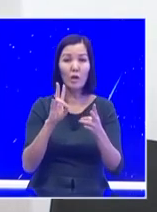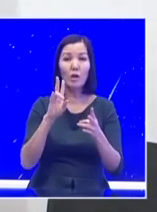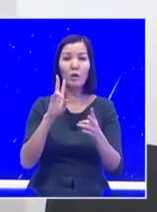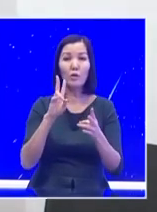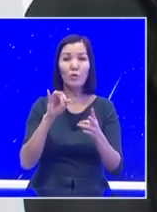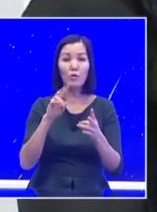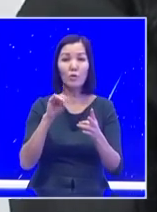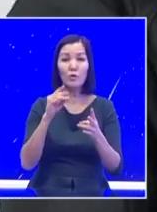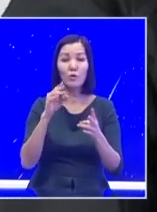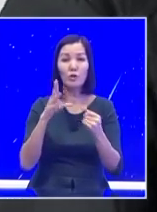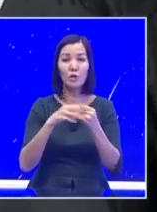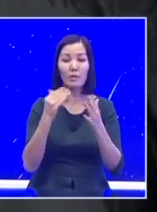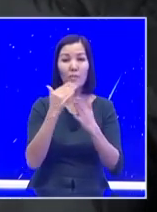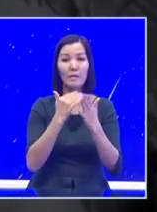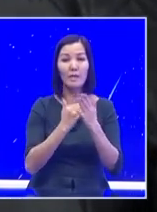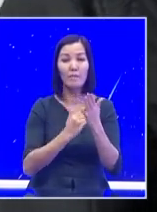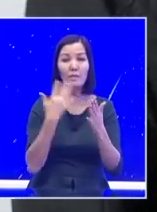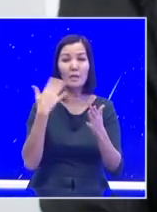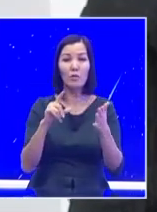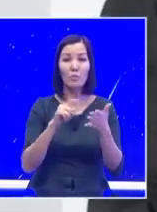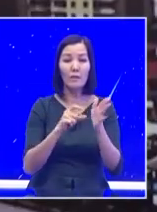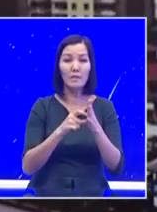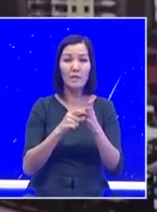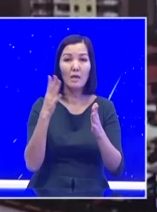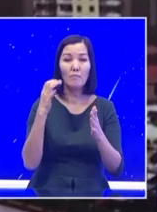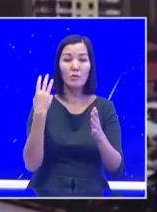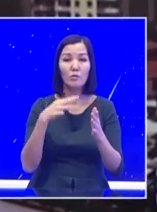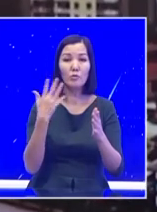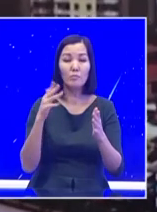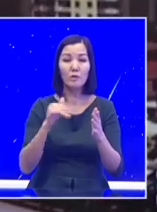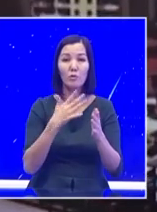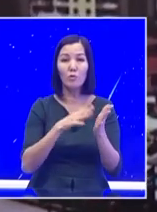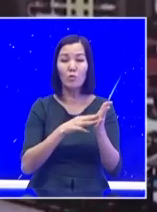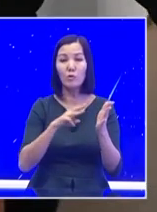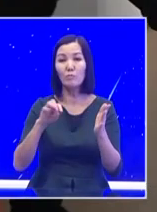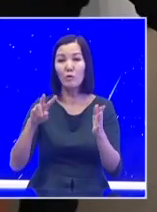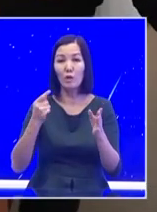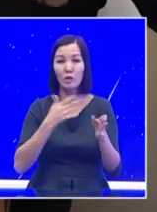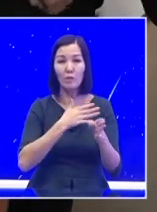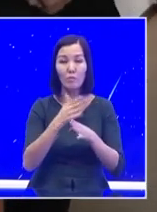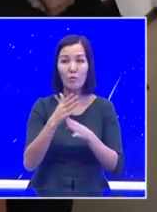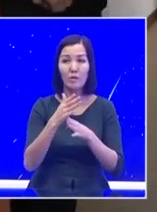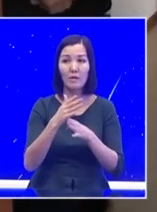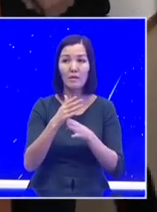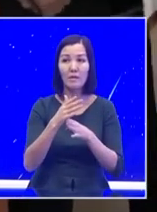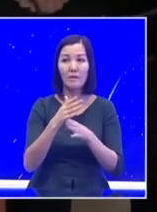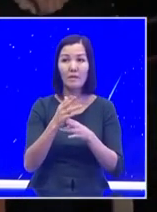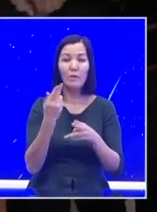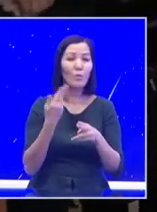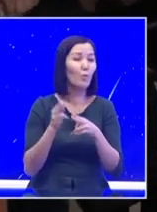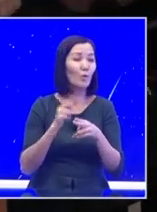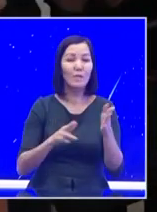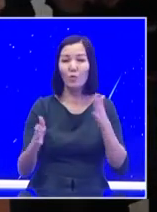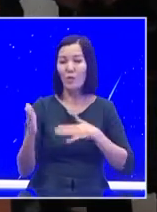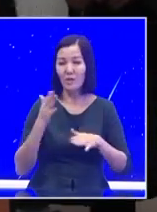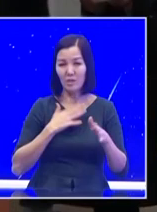жемісі 50 пәтерлік үй құрылысына бюджеттен 535,9 миллион теңге бөлініпті. Эмоции непередаваемые, конечно.